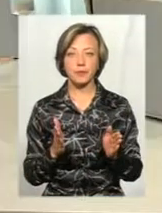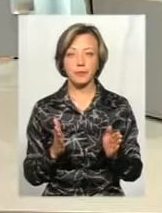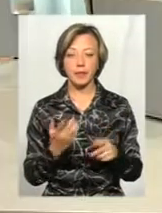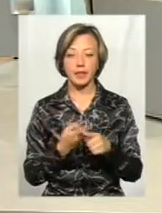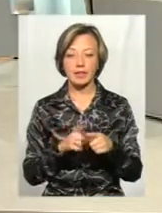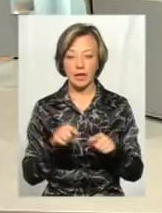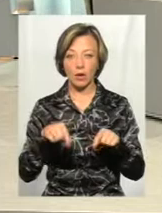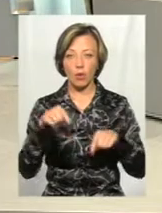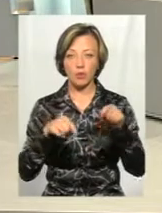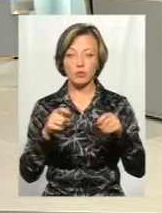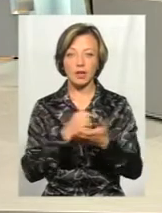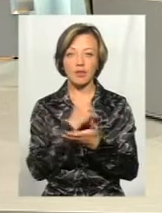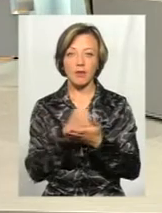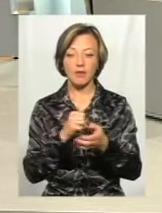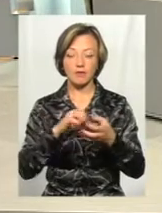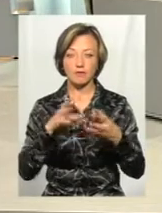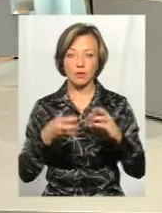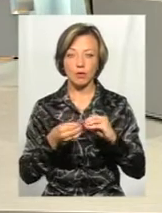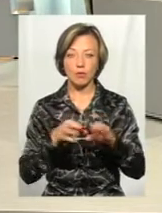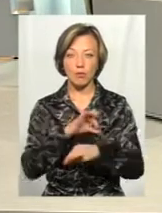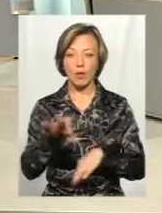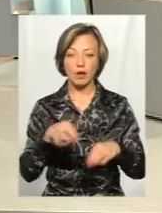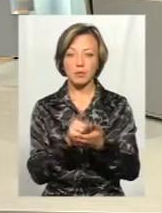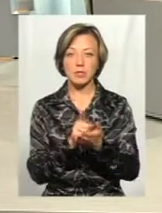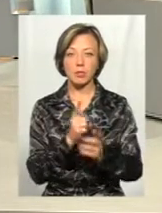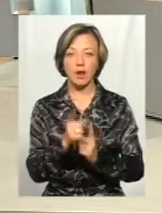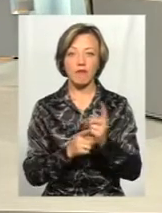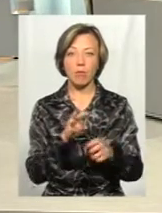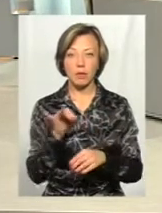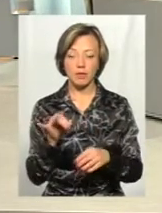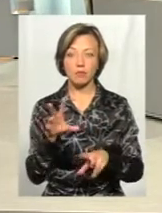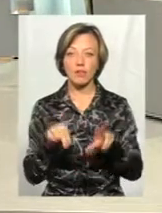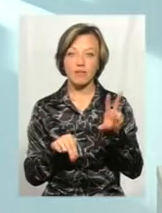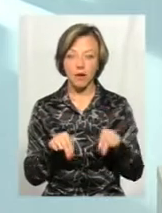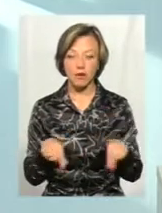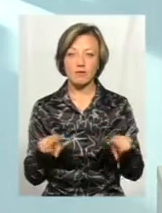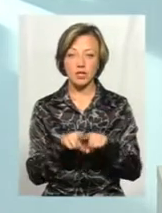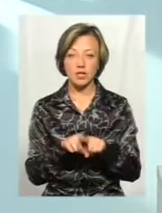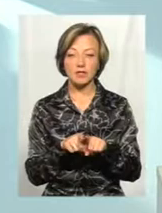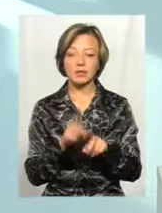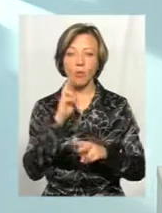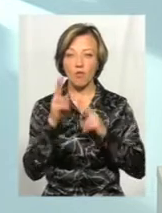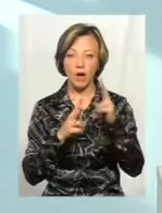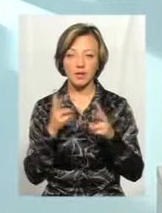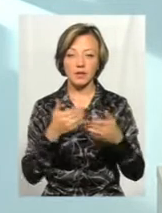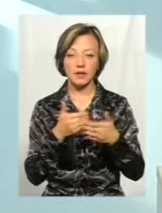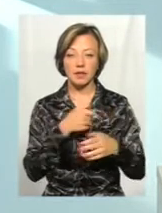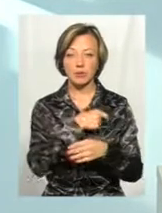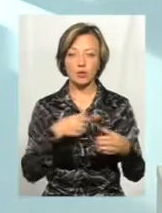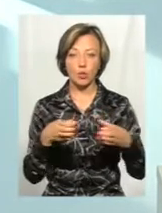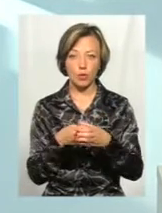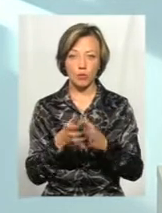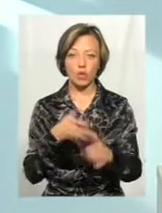цієї осені будемо вже ухвалювати в цілому проєкт пенсійної реформи. І сподіваюся все ж таки, що ті зауваження, які від депутатського